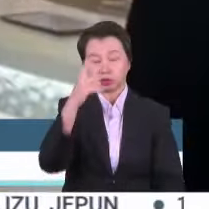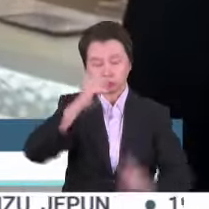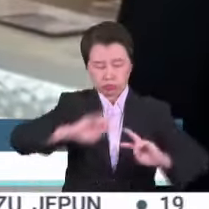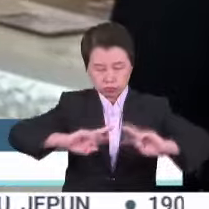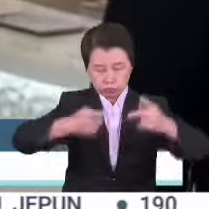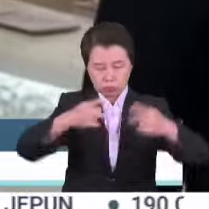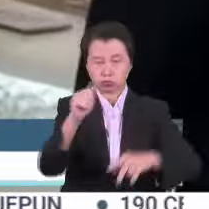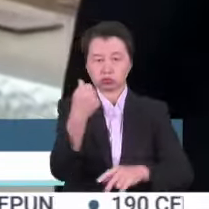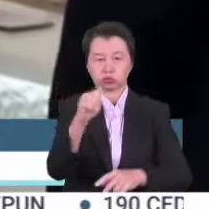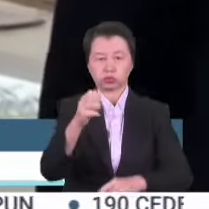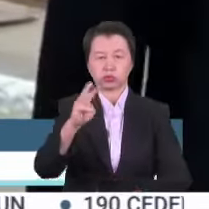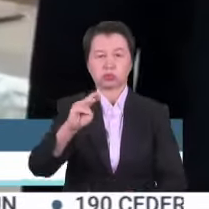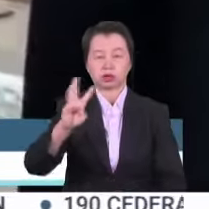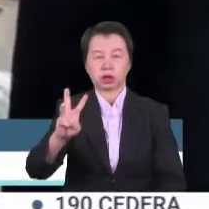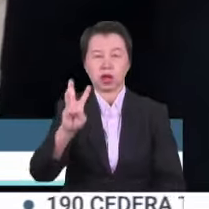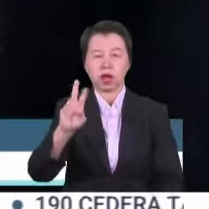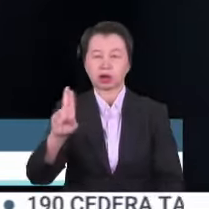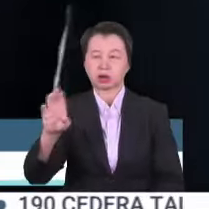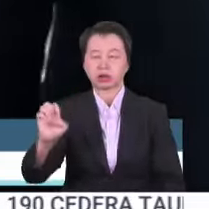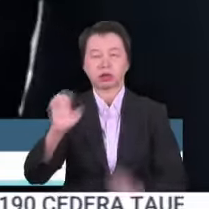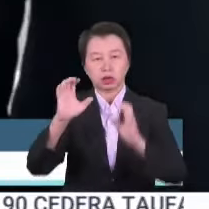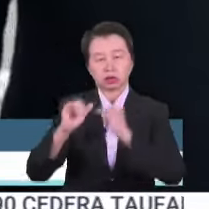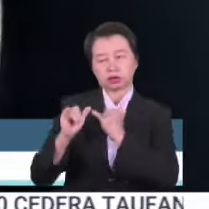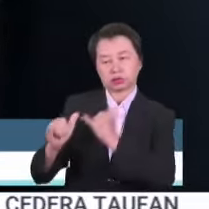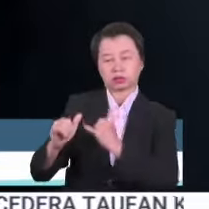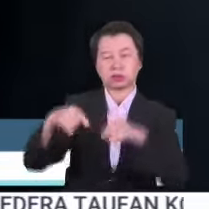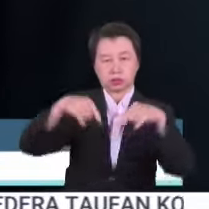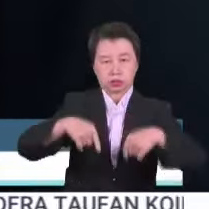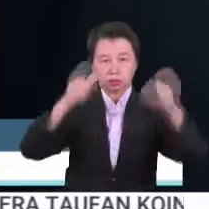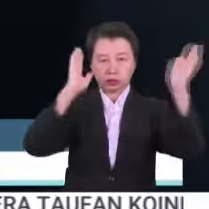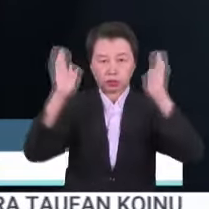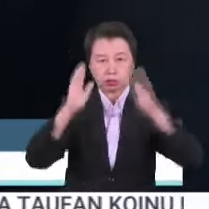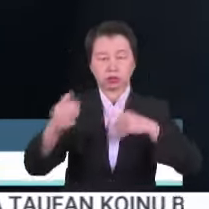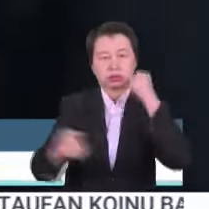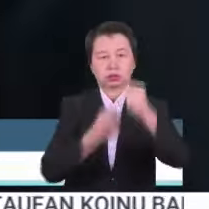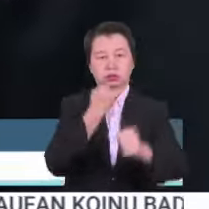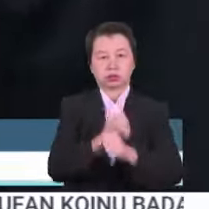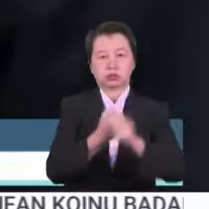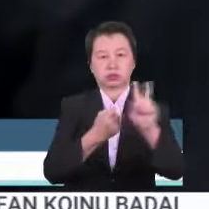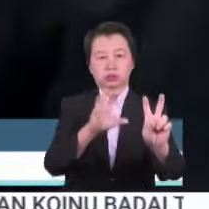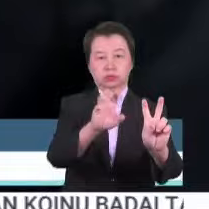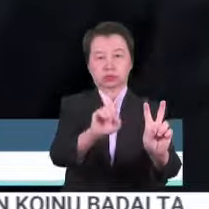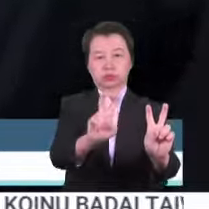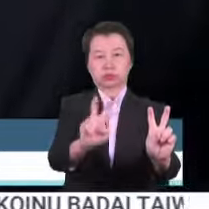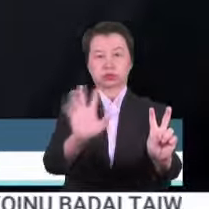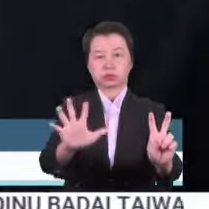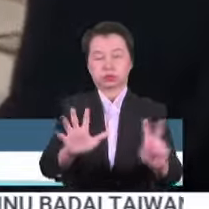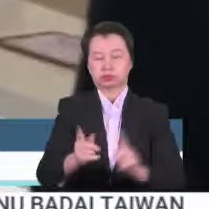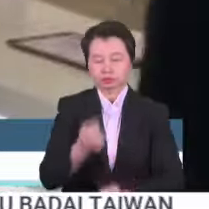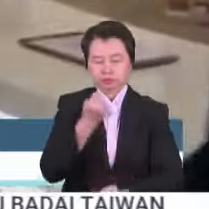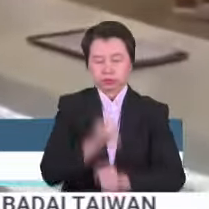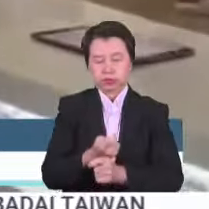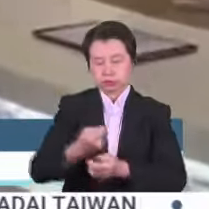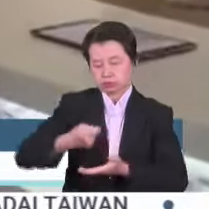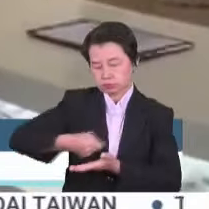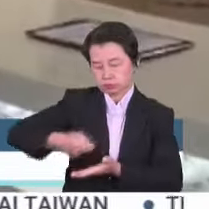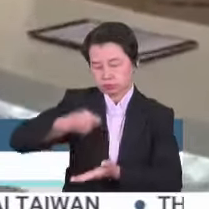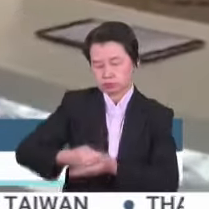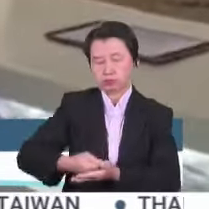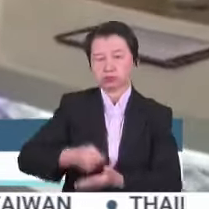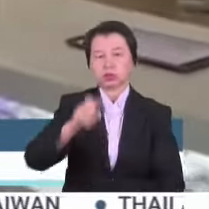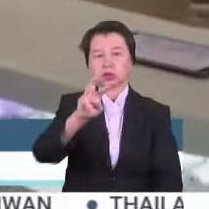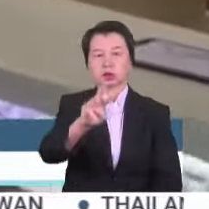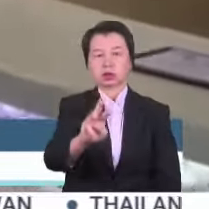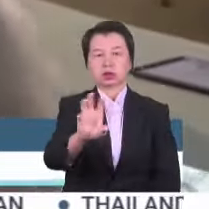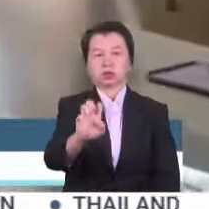membangun 10 gigawatt fasiliti RE secara bersama di Malaysia menjelang tahun 2025. Ketetapan dimeterai melalui